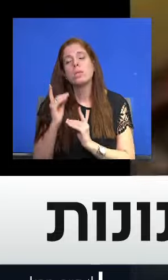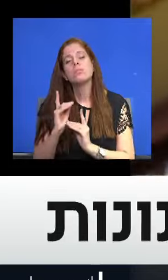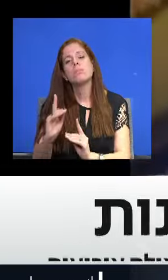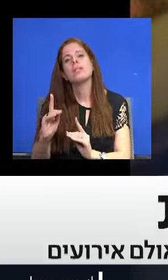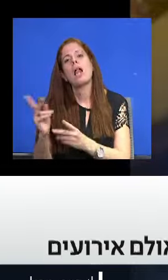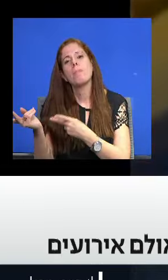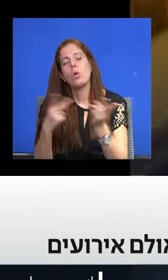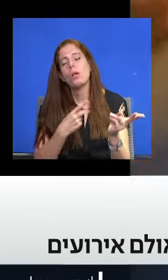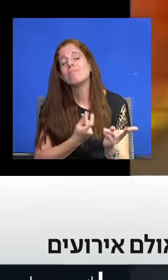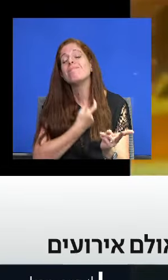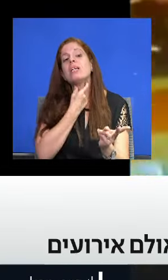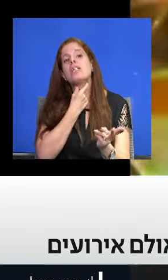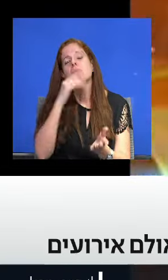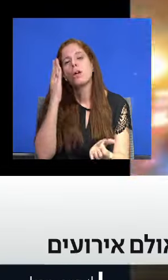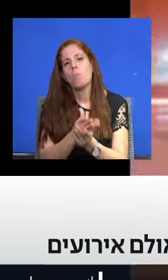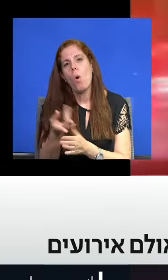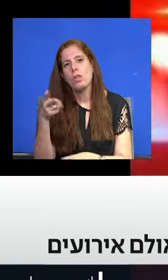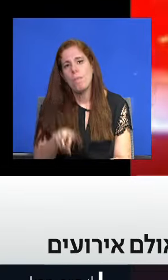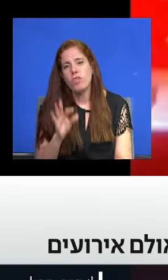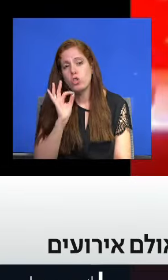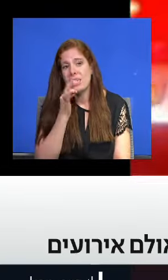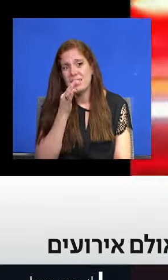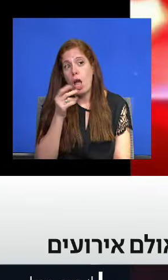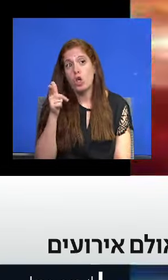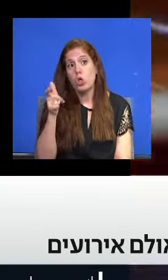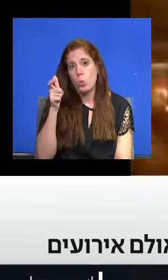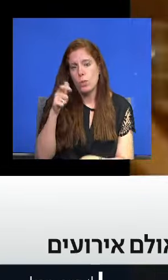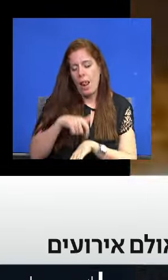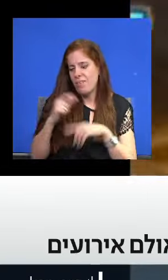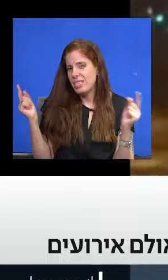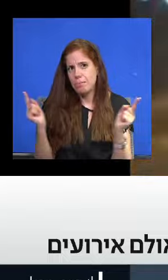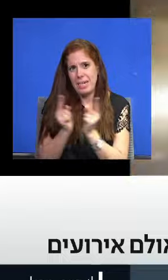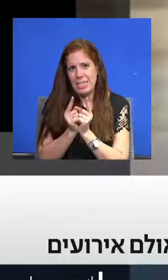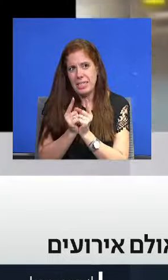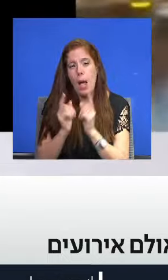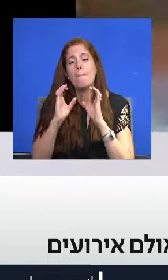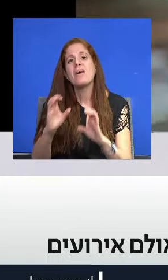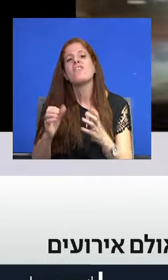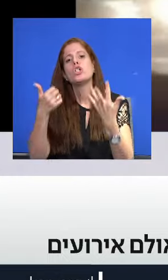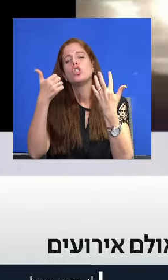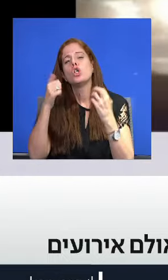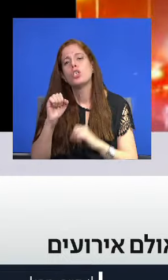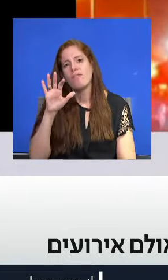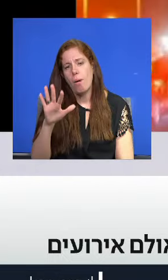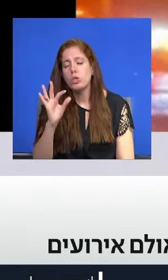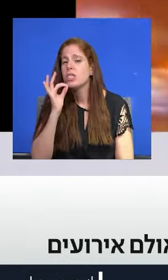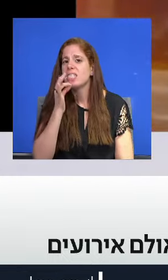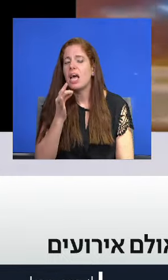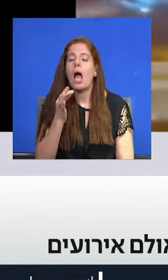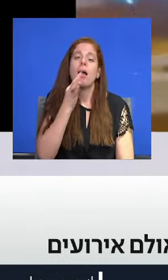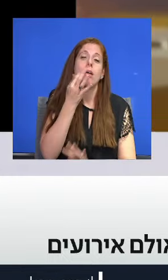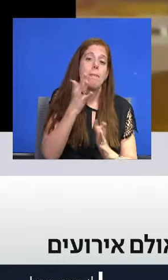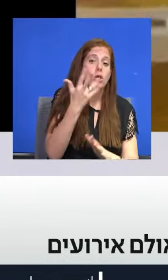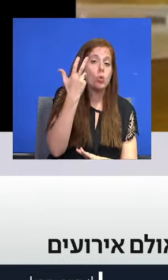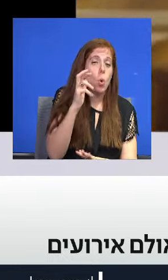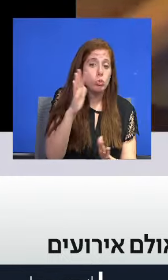אנשי מדע לקבוע את מותה של הצעירה שנורתה לפני זמן קצר בכביש 65, צעירה כבת 30.